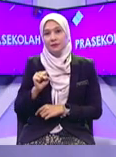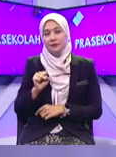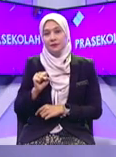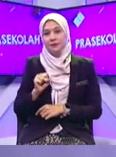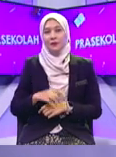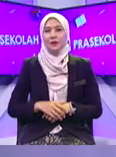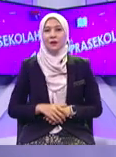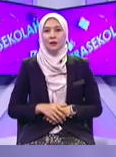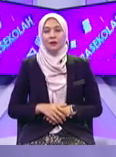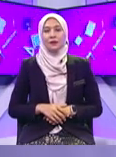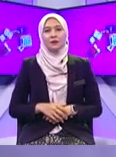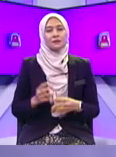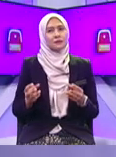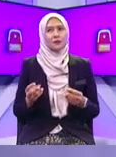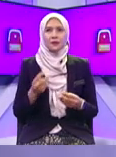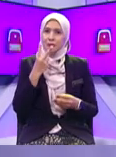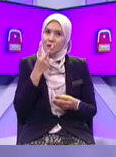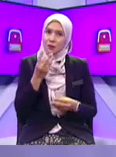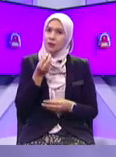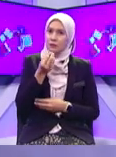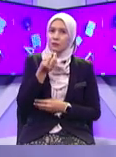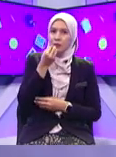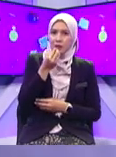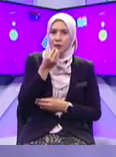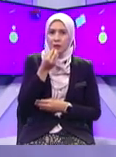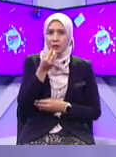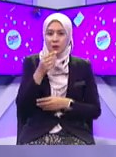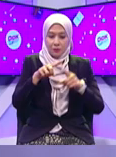kalian boleh berkurang juga